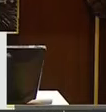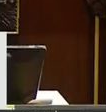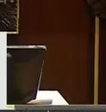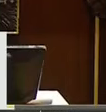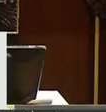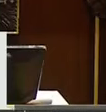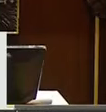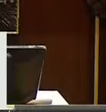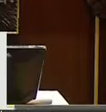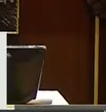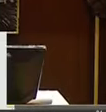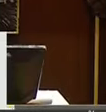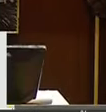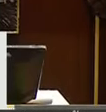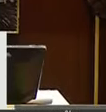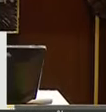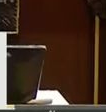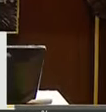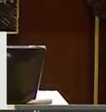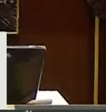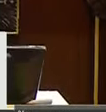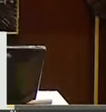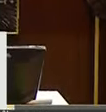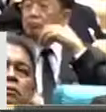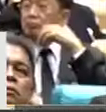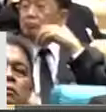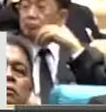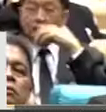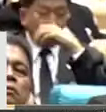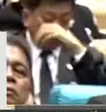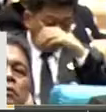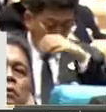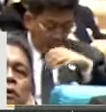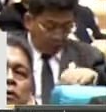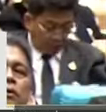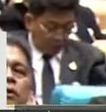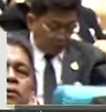124นายชาวฤทธิ์วิชยสุด นายธนธรจึงรุ่งเรืองกิจครับ